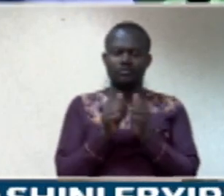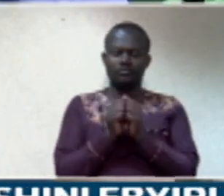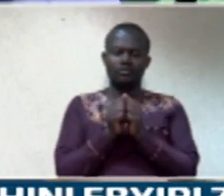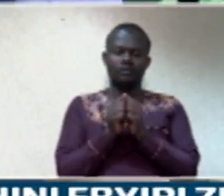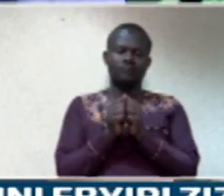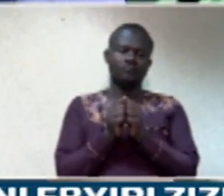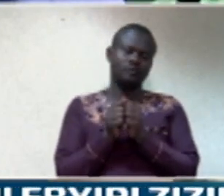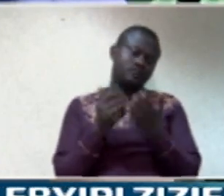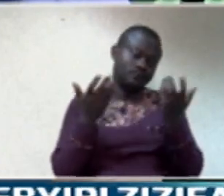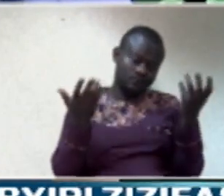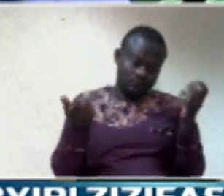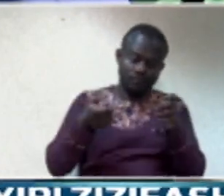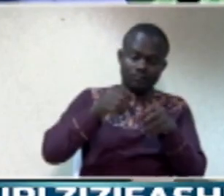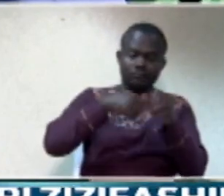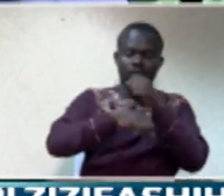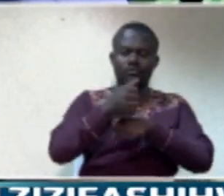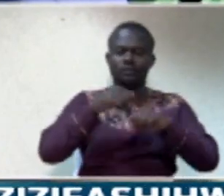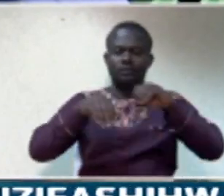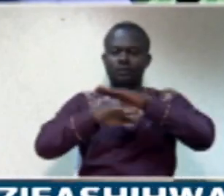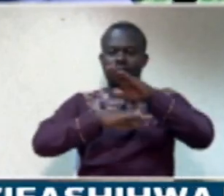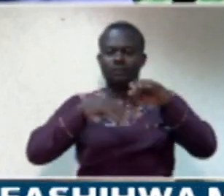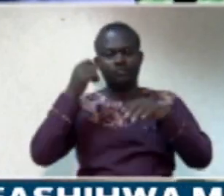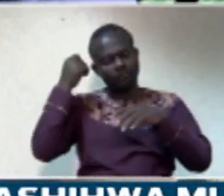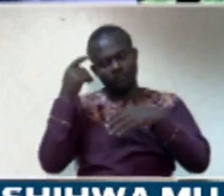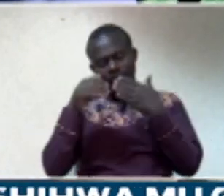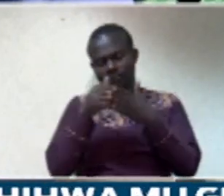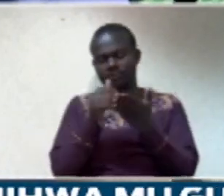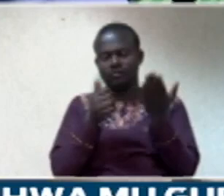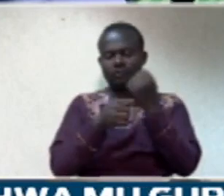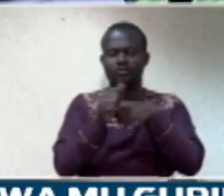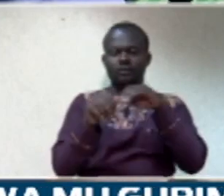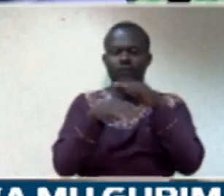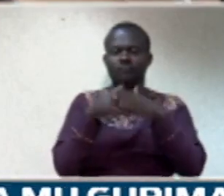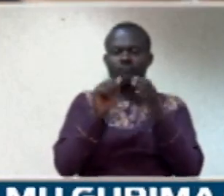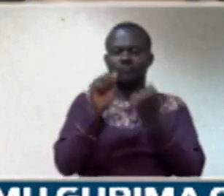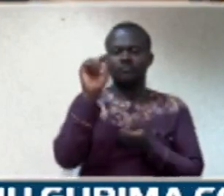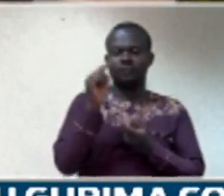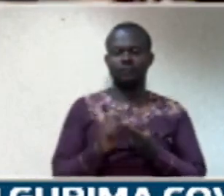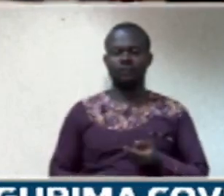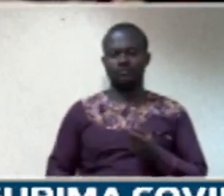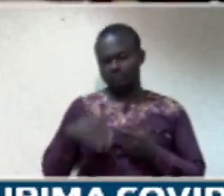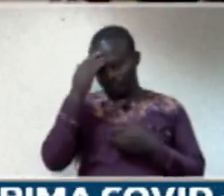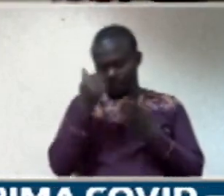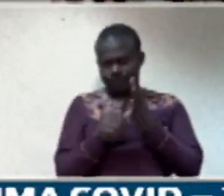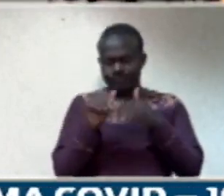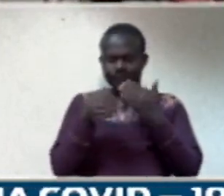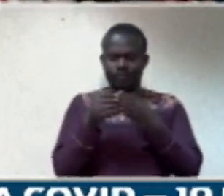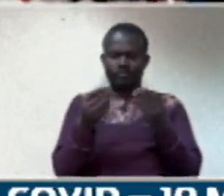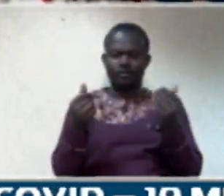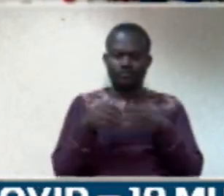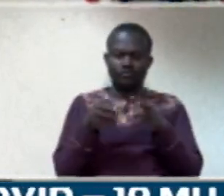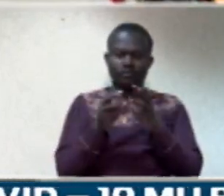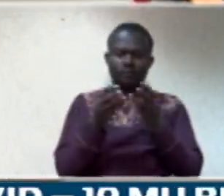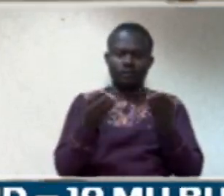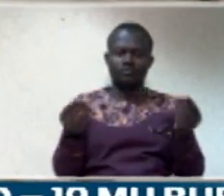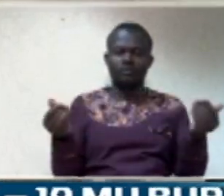kereka kongera ibikorwa remezo wenda byanze bikunze ibikorwa remezo nibyo bya mbere byayigabanye. Kugira ngo iki kibazo gikemuke mu buryo burambye